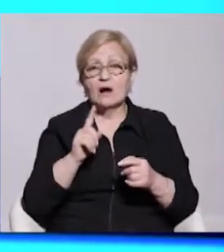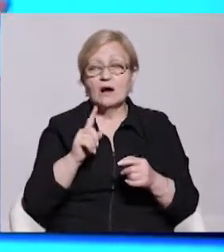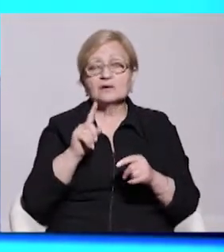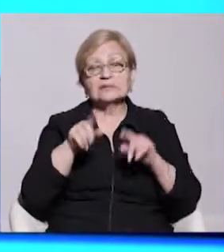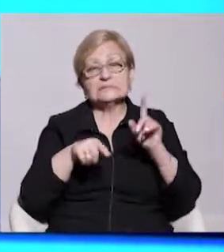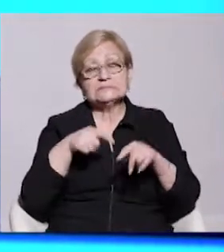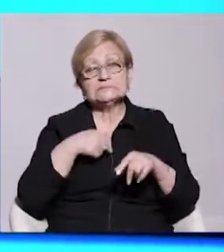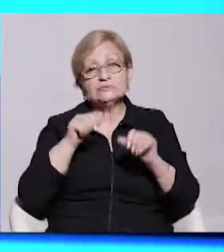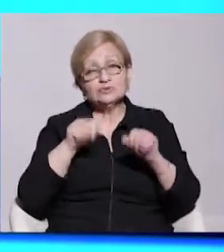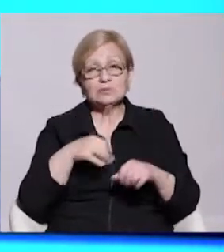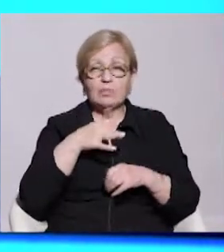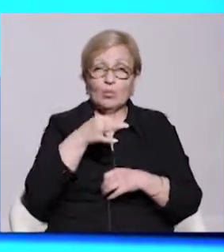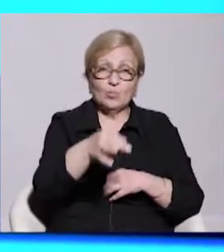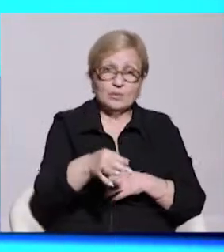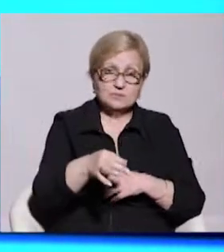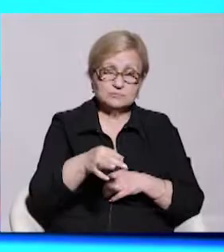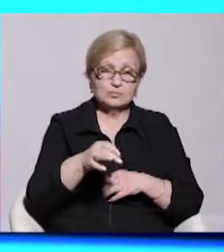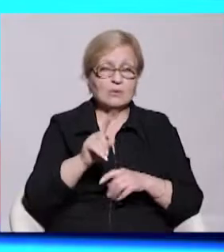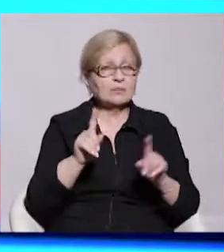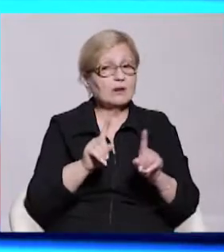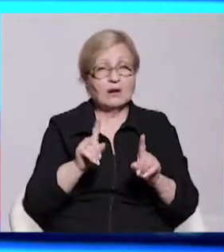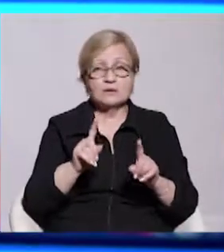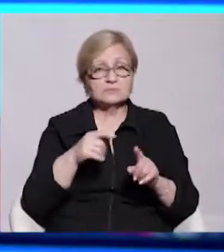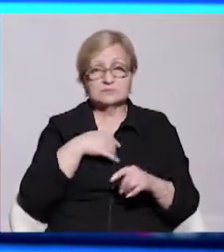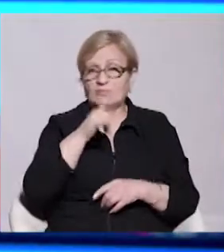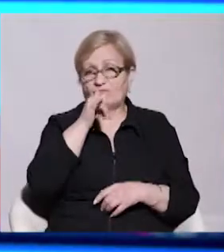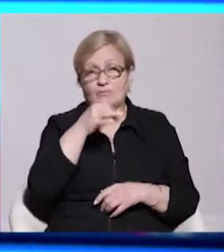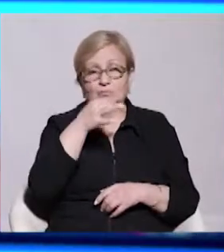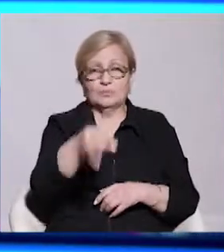რაღაცებს შეიძლება ვუპასუხოთ, რაღაცებს შეიძლება ვერ უპასუხოთ.